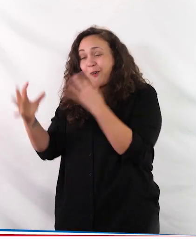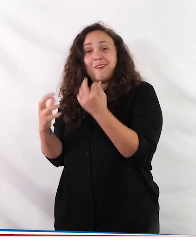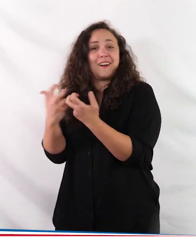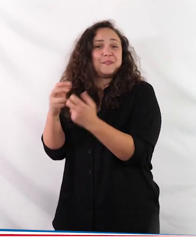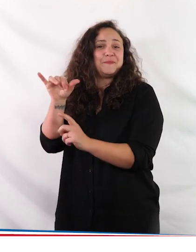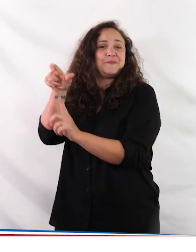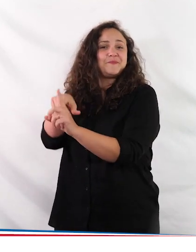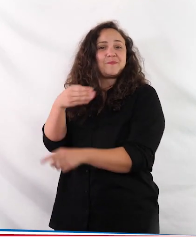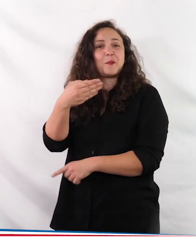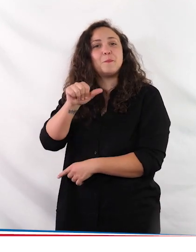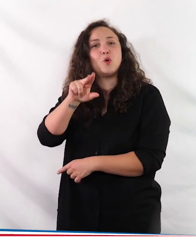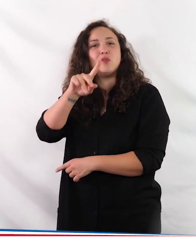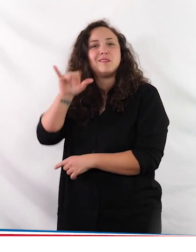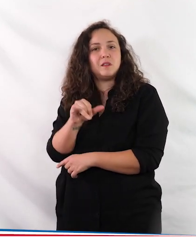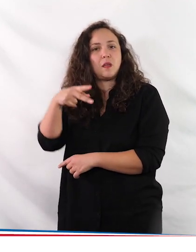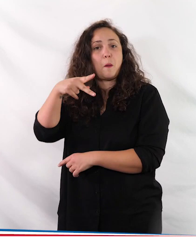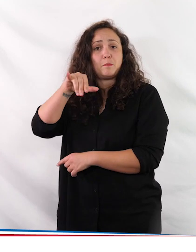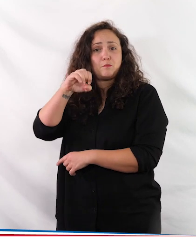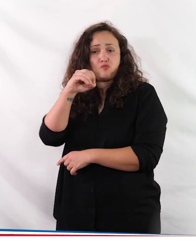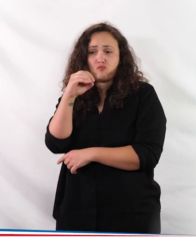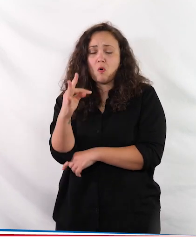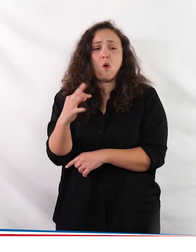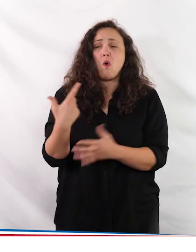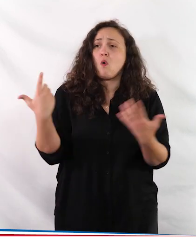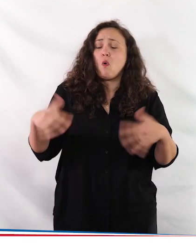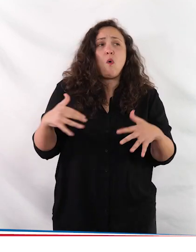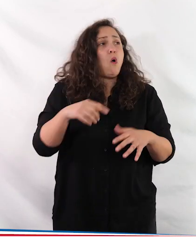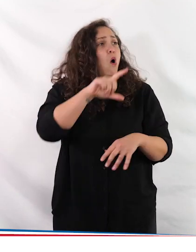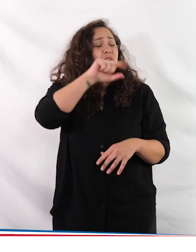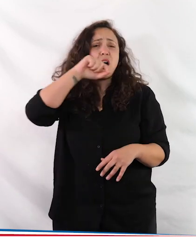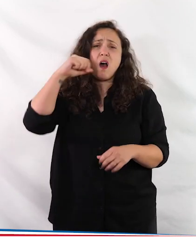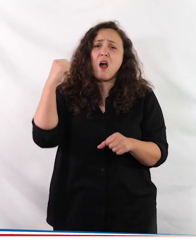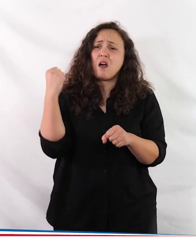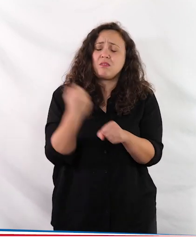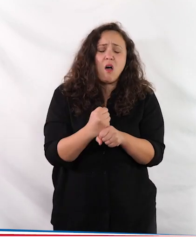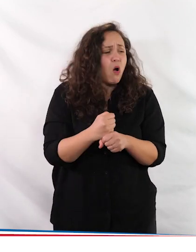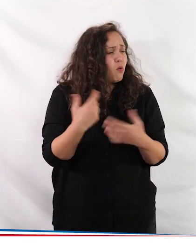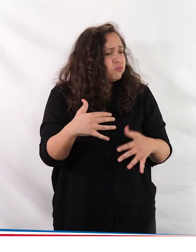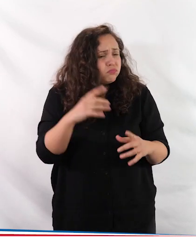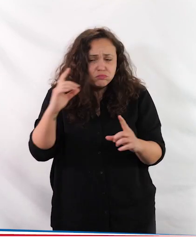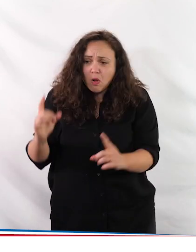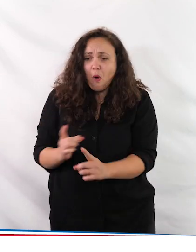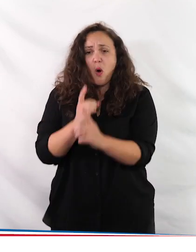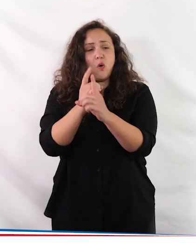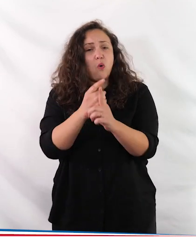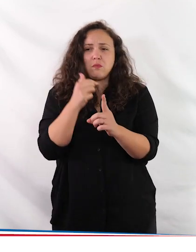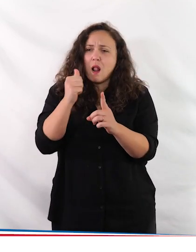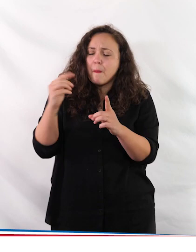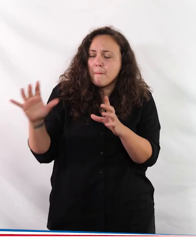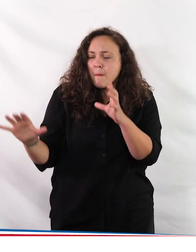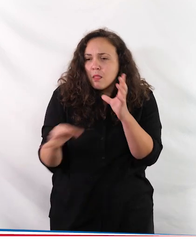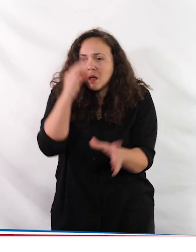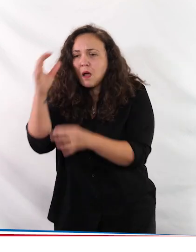Maudy Piot, que j'avais rencontré il y a plus de 20 ans et qui m'a beaucoup appris aussi sur les femmes et